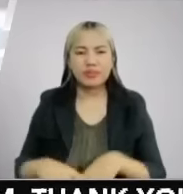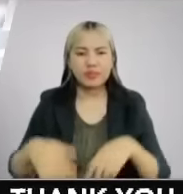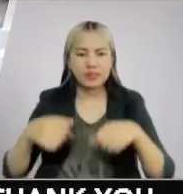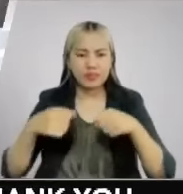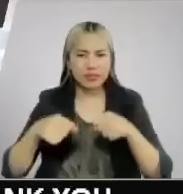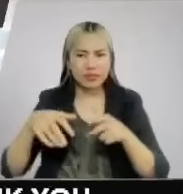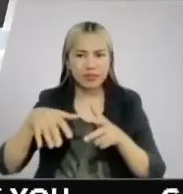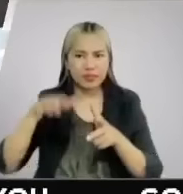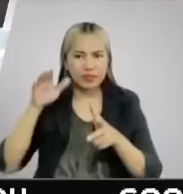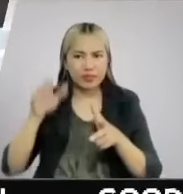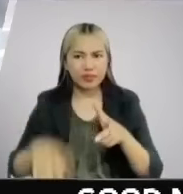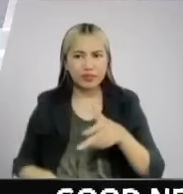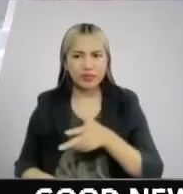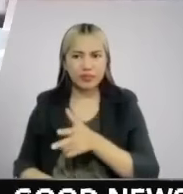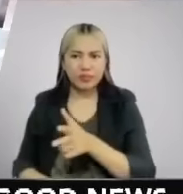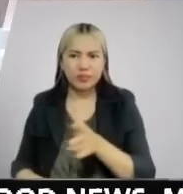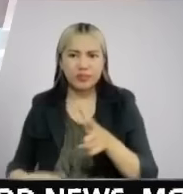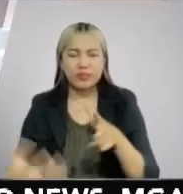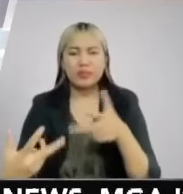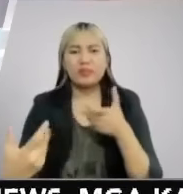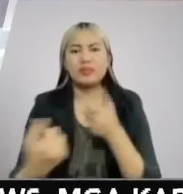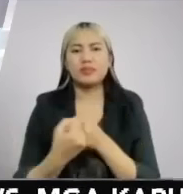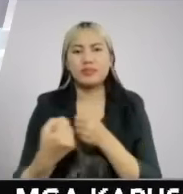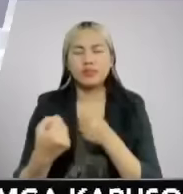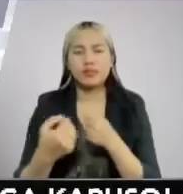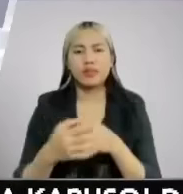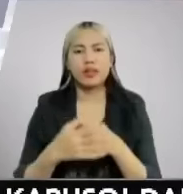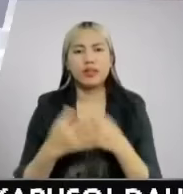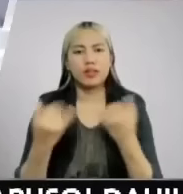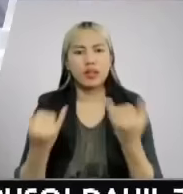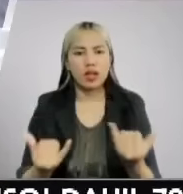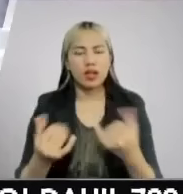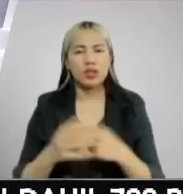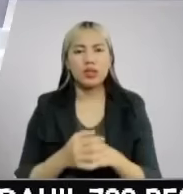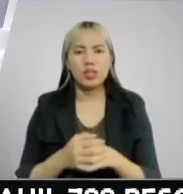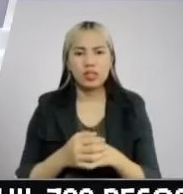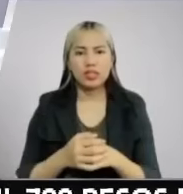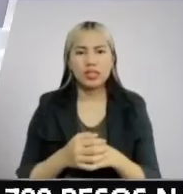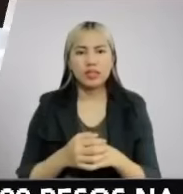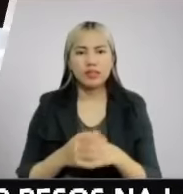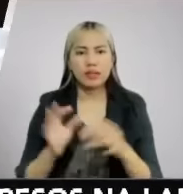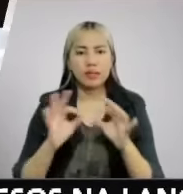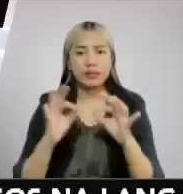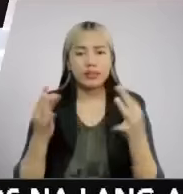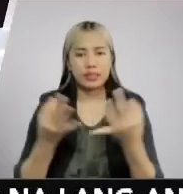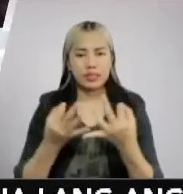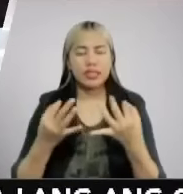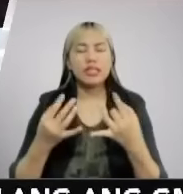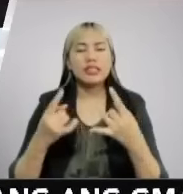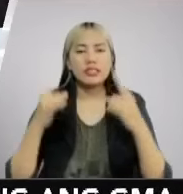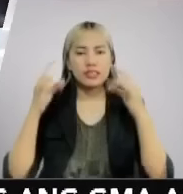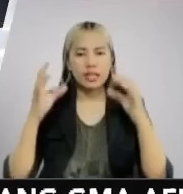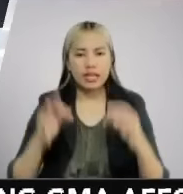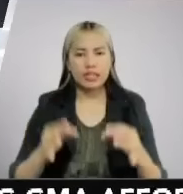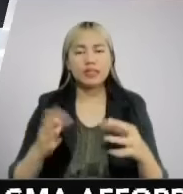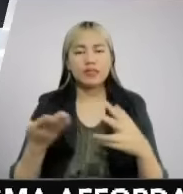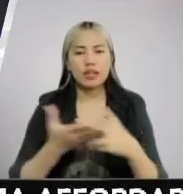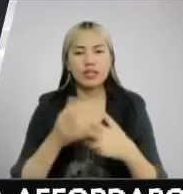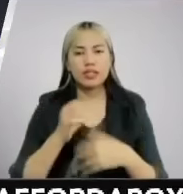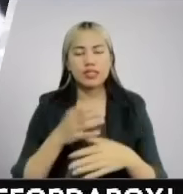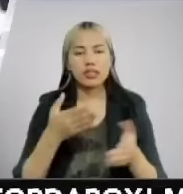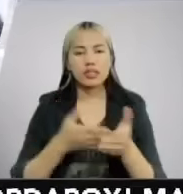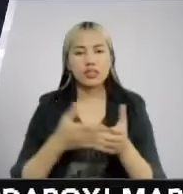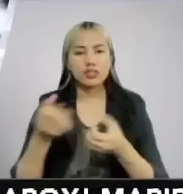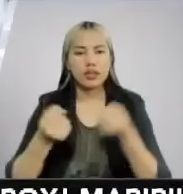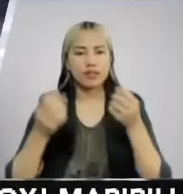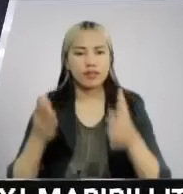truck desidido ang pamilya ng mga biktima na magsampa ng reklamo laban sa driver ng truck wala pang pahayagang